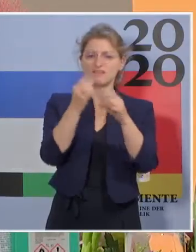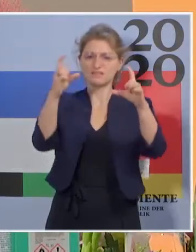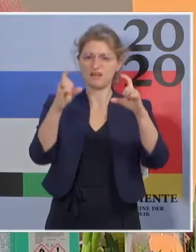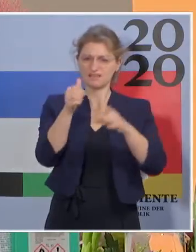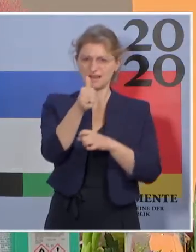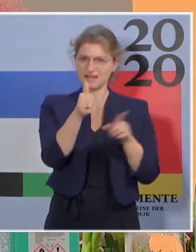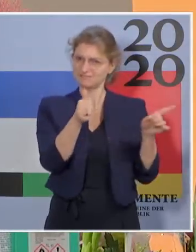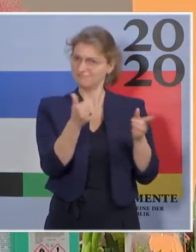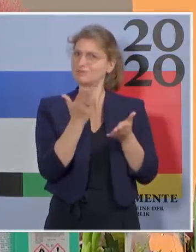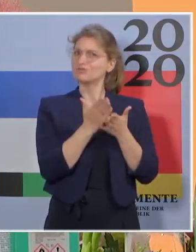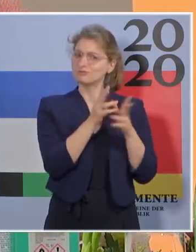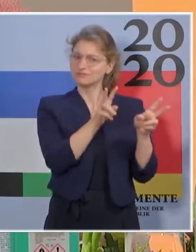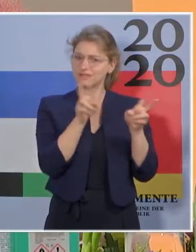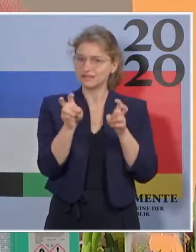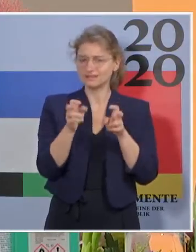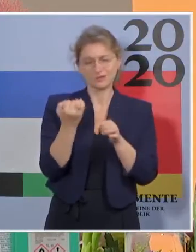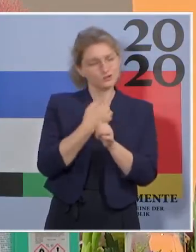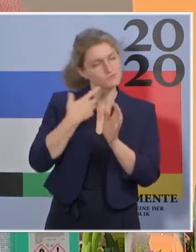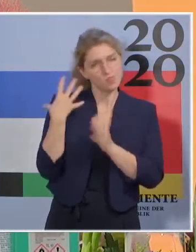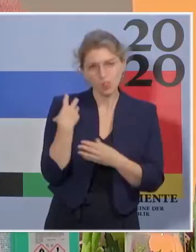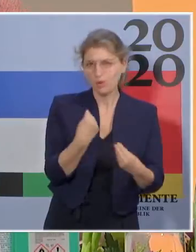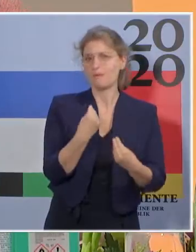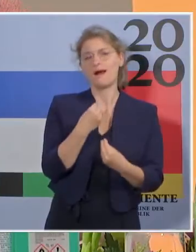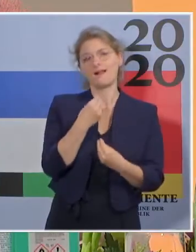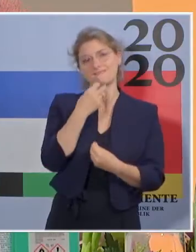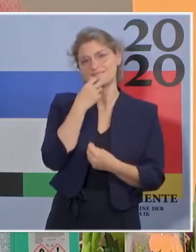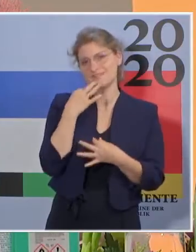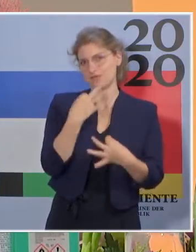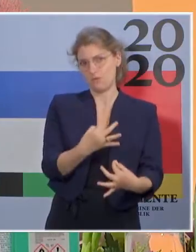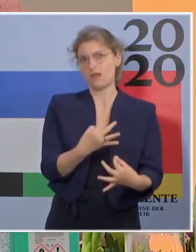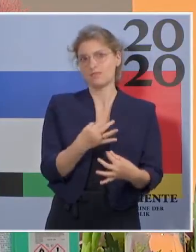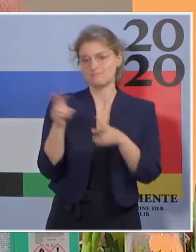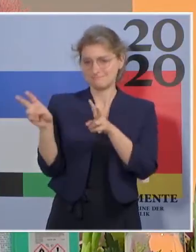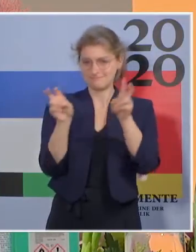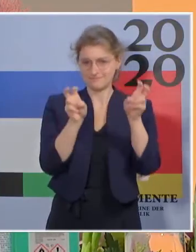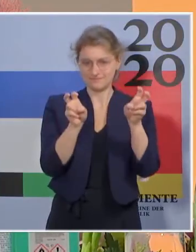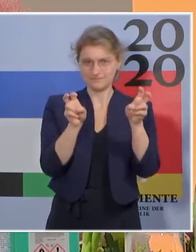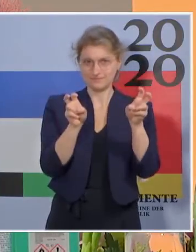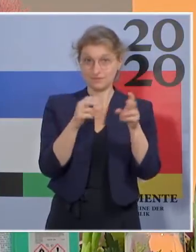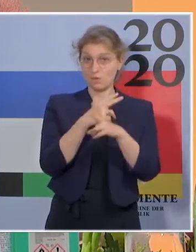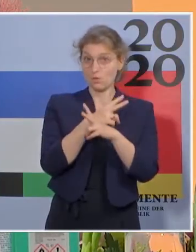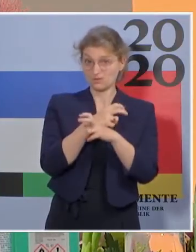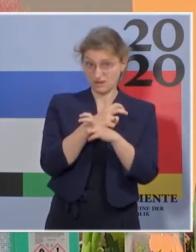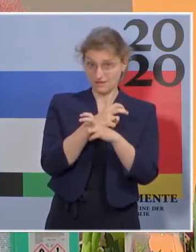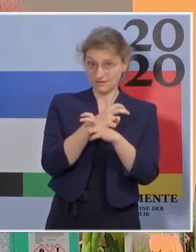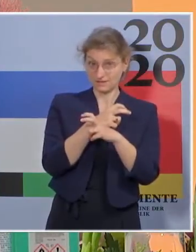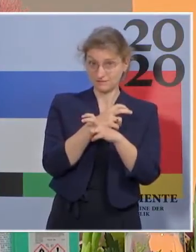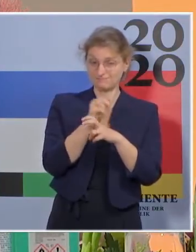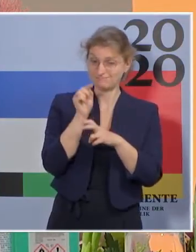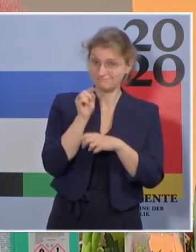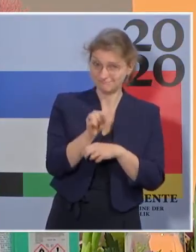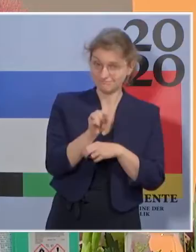bereits zitiert, man kann es aber nicht oft genug sagen und ich möchte es an dieser Stelle noch einmal tun. Österreich ist